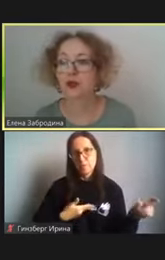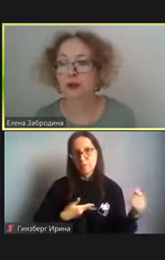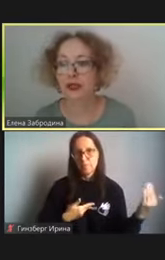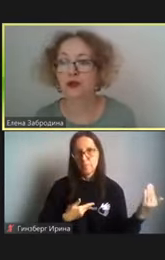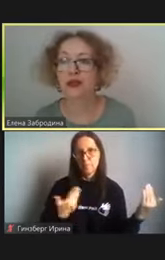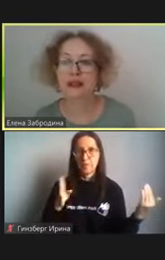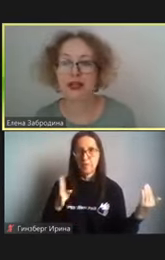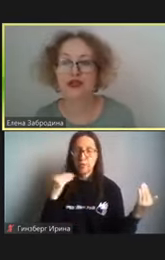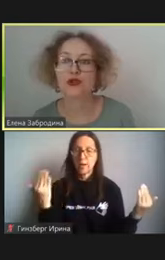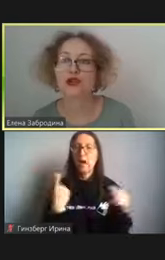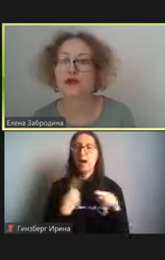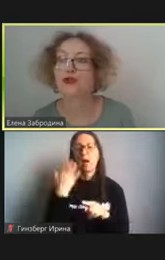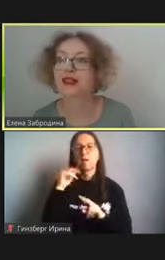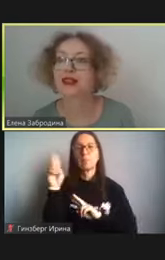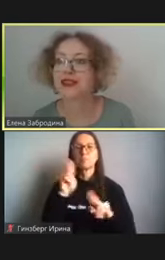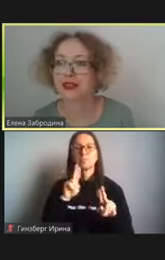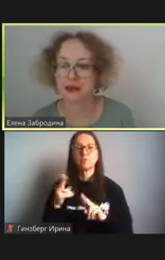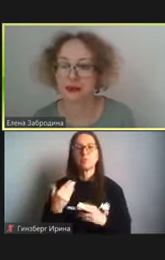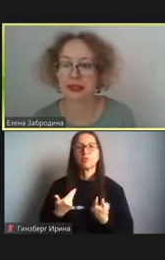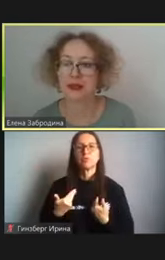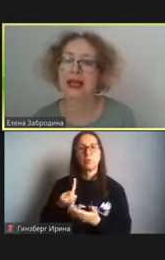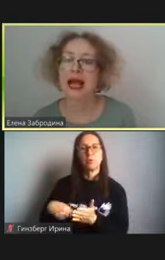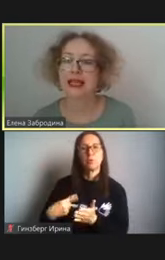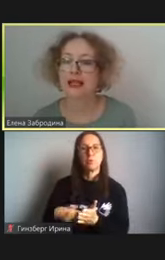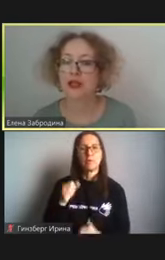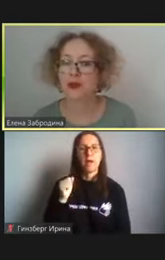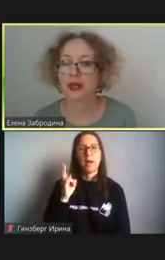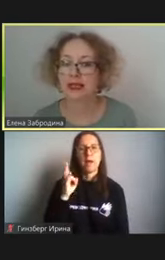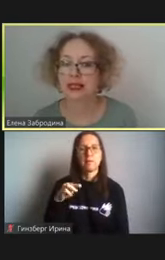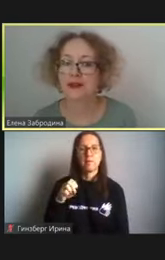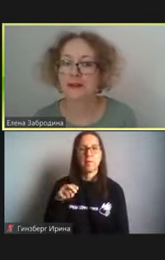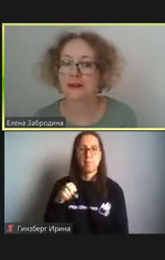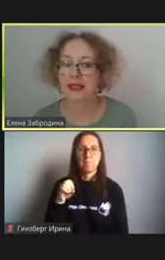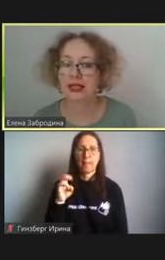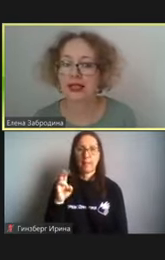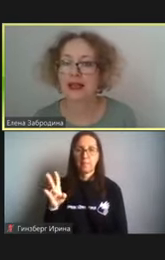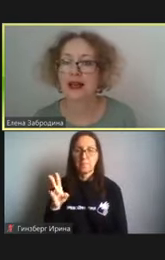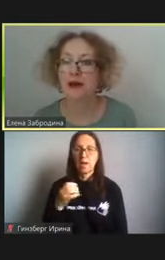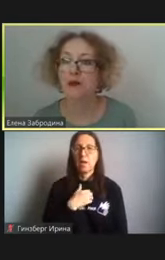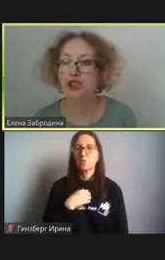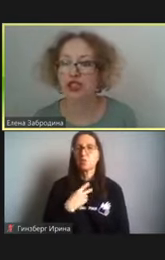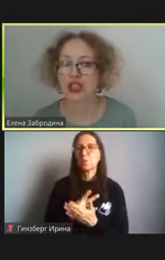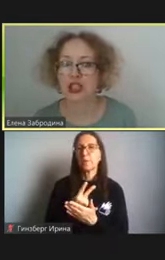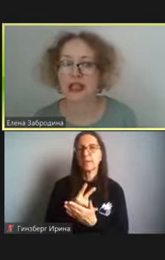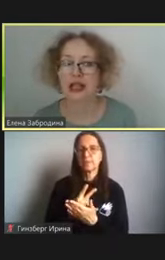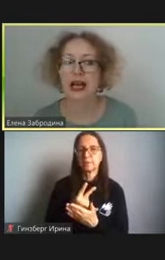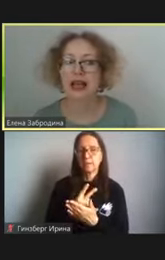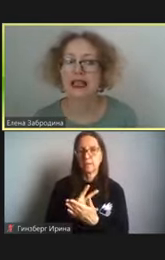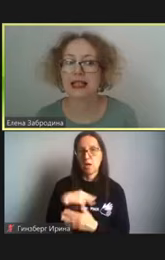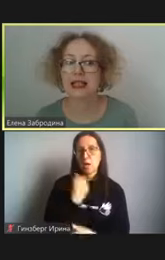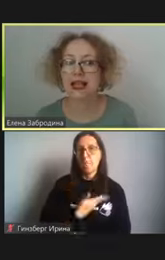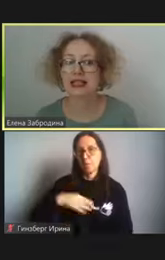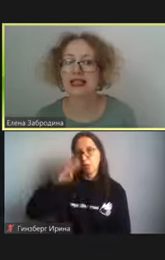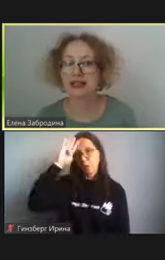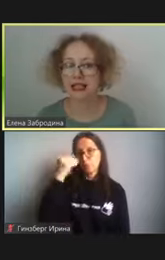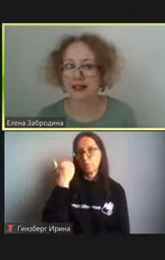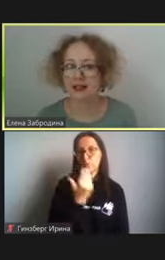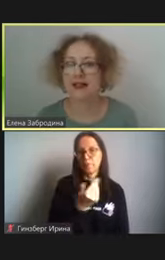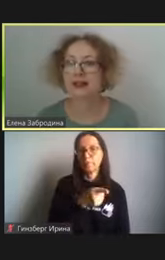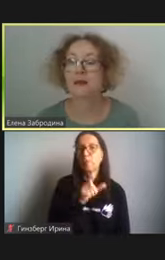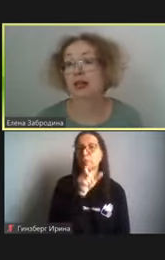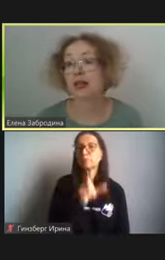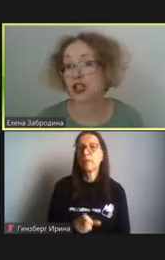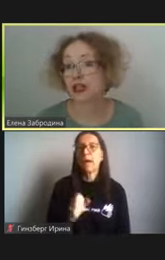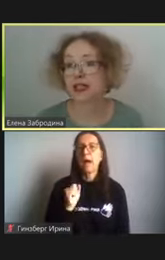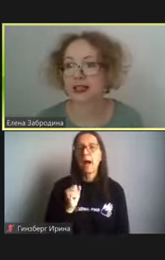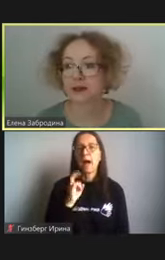делает в тот период, когда еще он живет в Антверпене. Я хочу показать вам портрет мужчины. Это Адриан